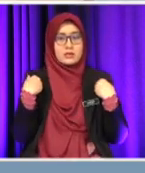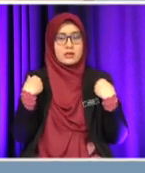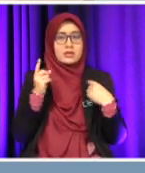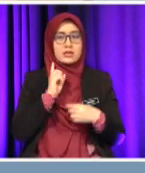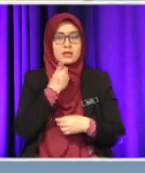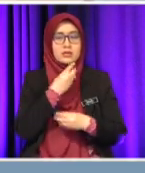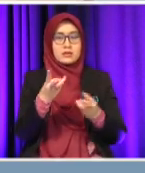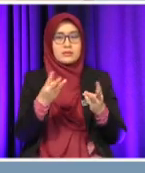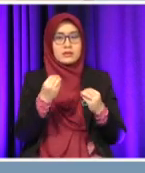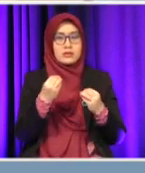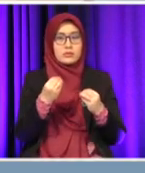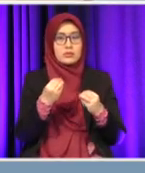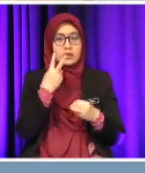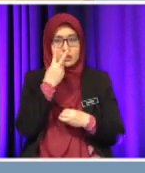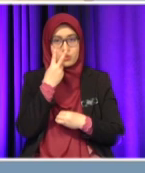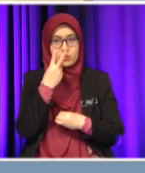sehingga